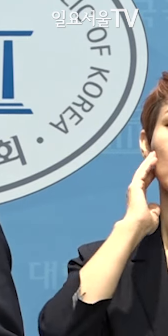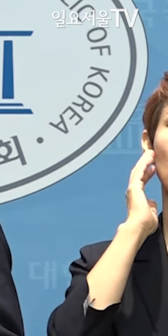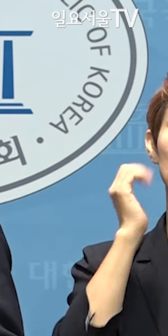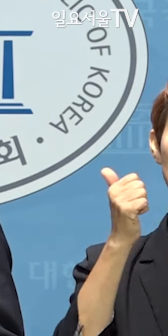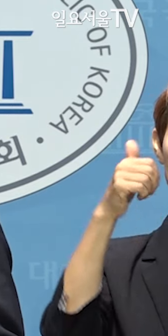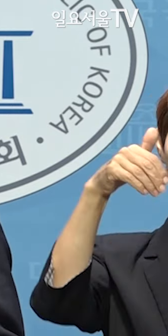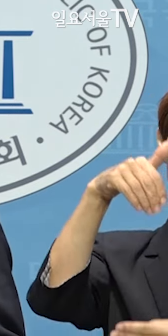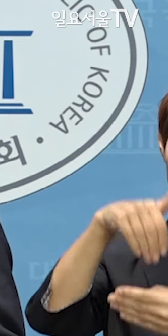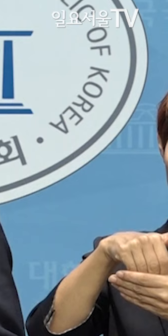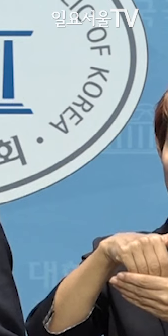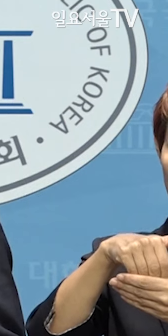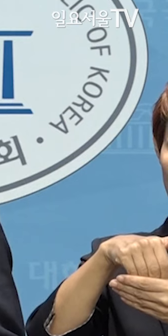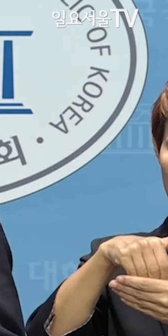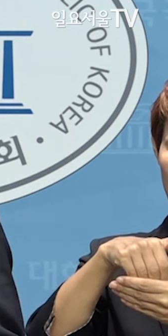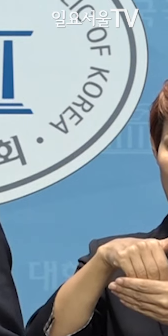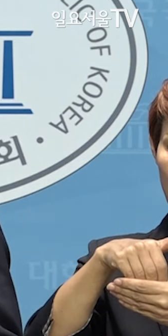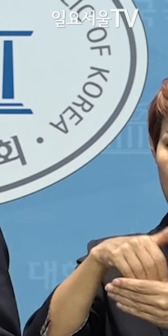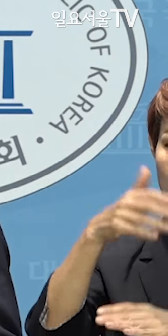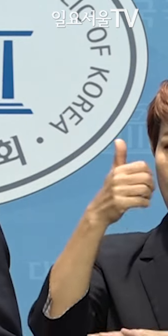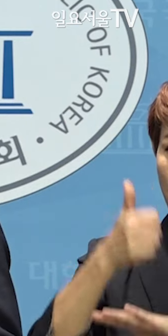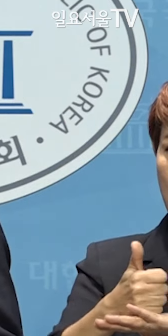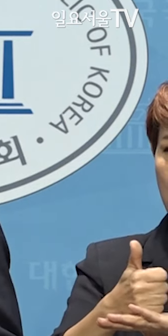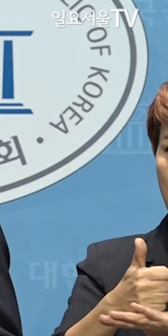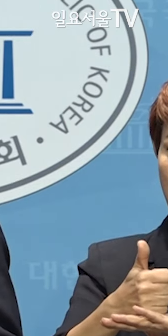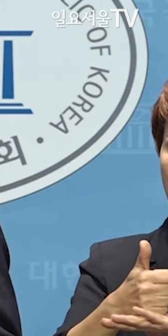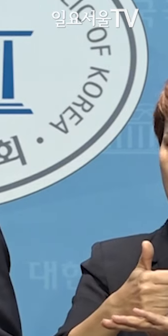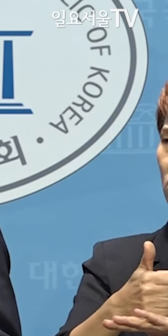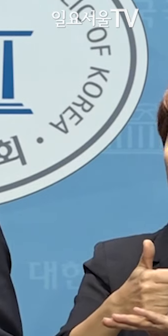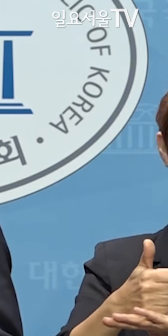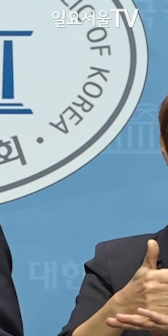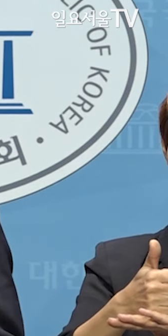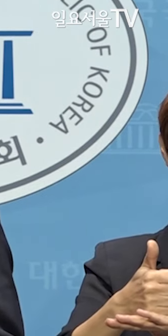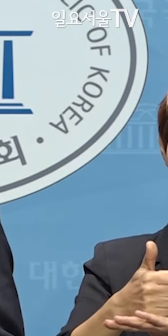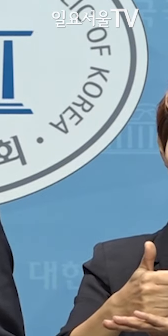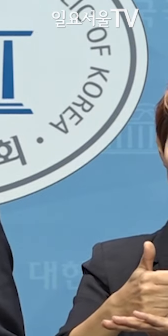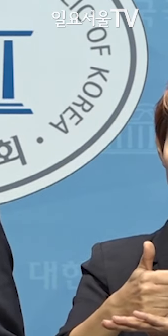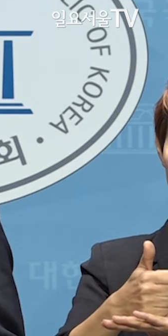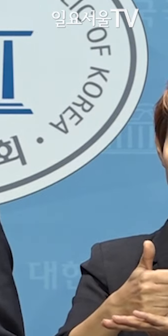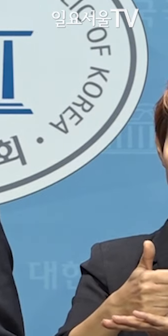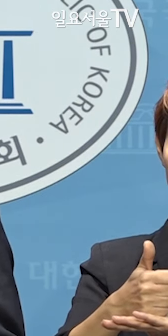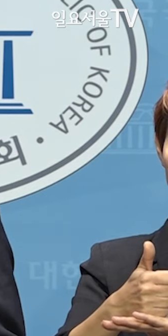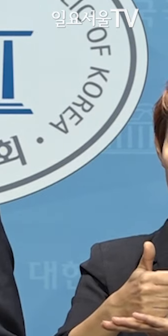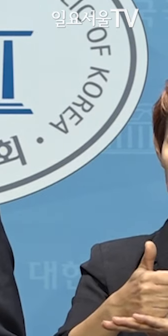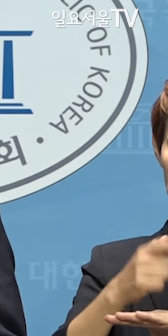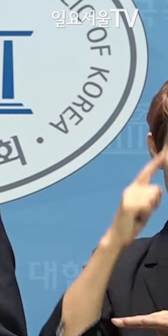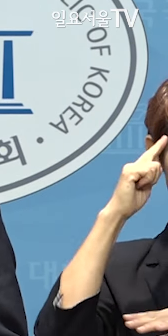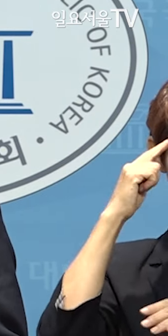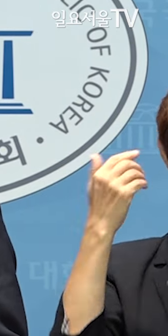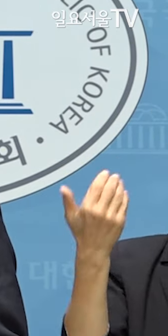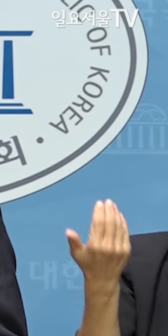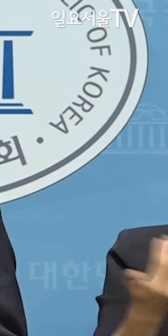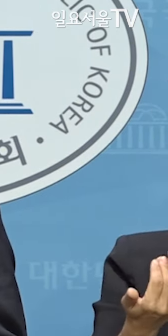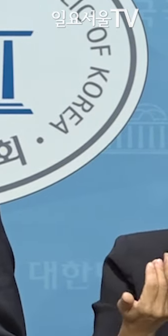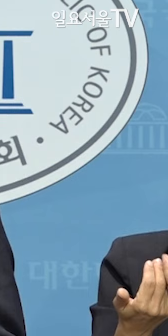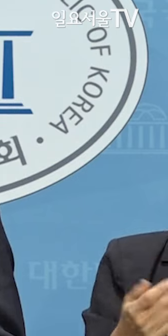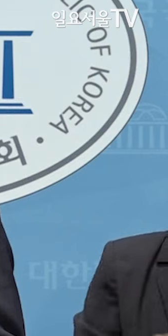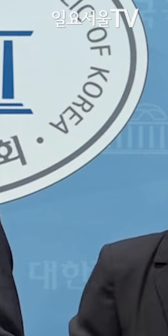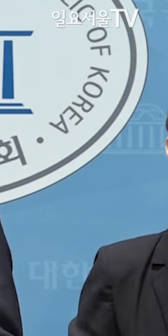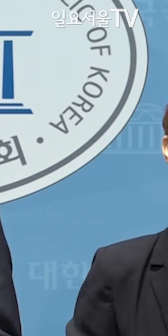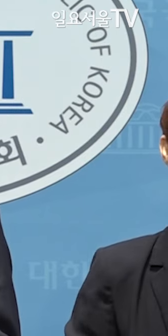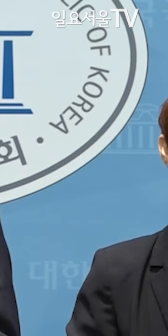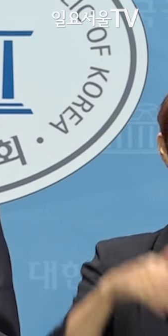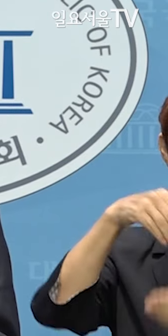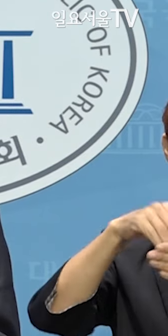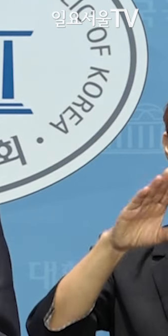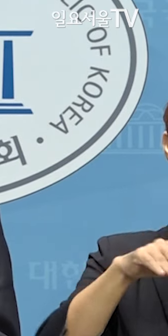결과에 불복하고 대통령 선거 결과에 불복하고 선거로 뽑힌 대통령을 끌어 내리겠다고